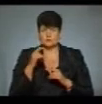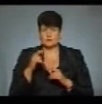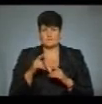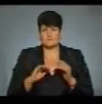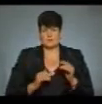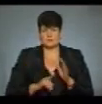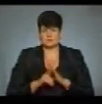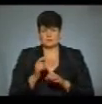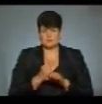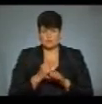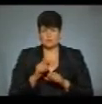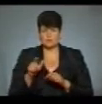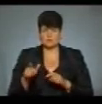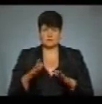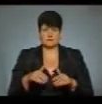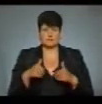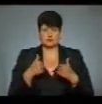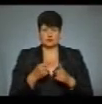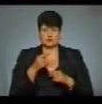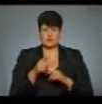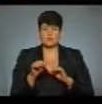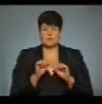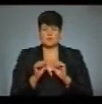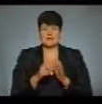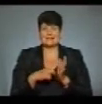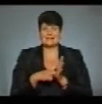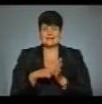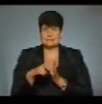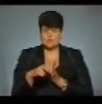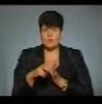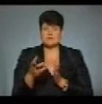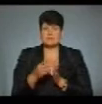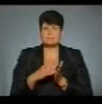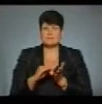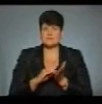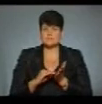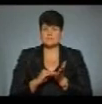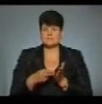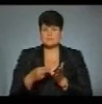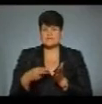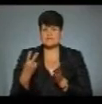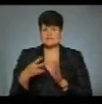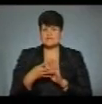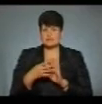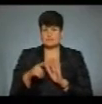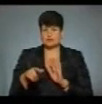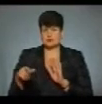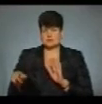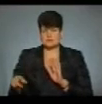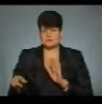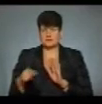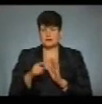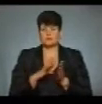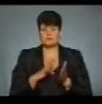робіт, мешканці будинку звернулися до її управління з листом, який підписали 29 осіб. Було